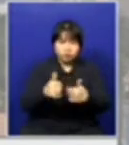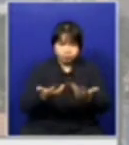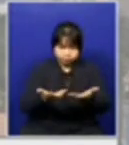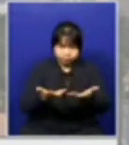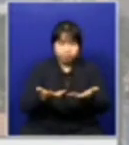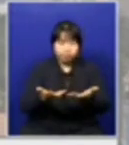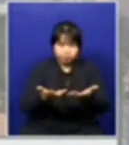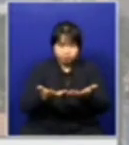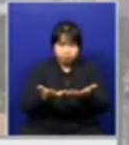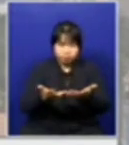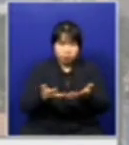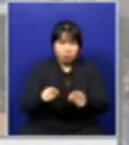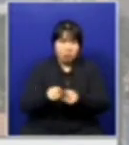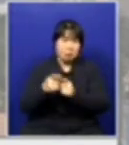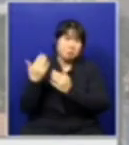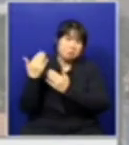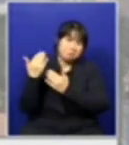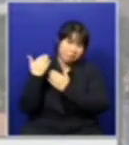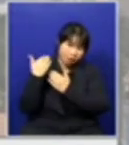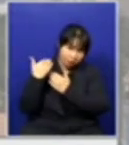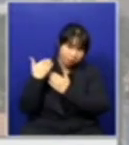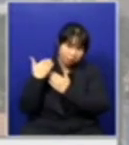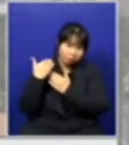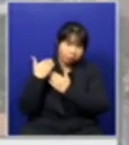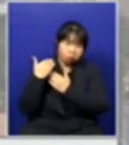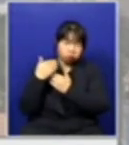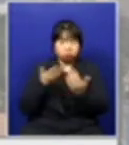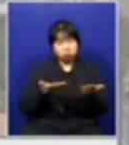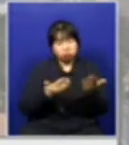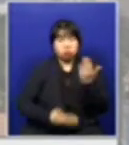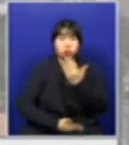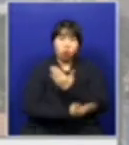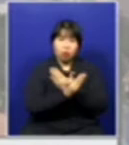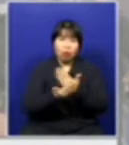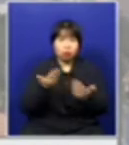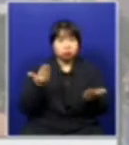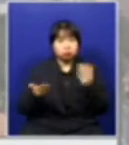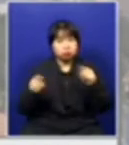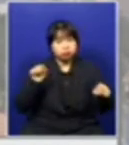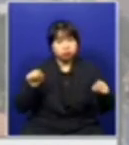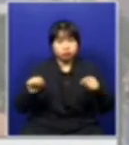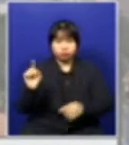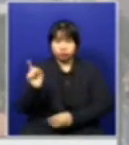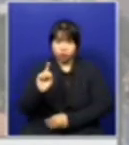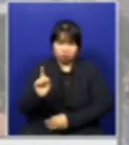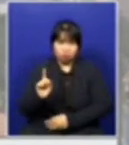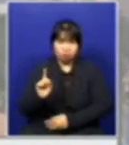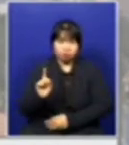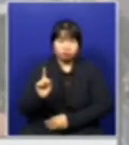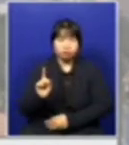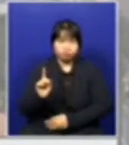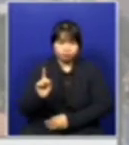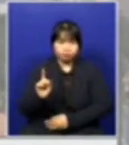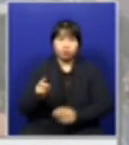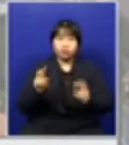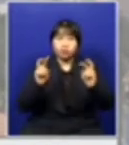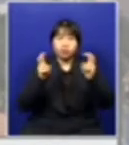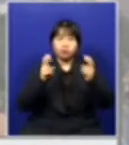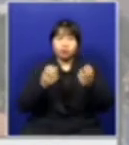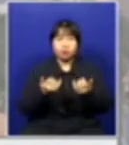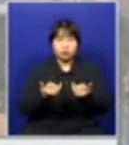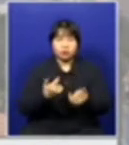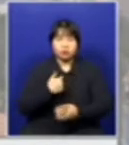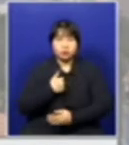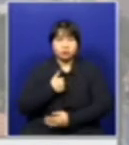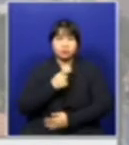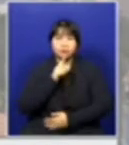ะเป็นการสร้างภาระหรือเป็นการสร้างโอกาสให้กับคนไทยจากประเด็นนี้ทำให้ดิฉันมีคำ